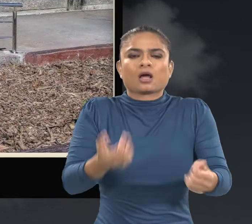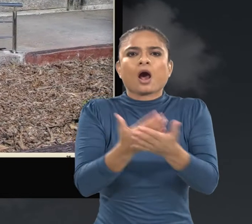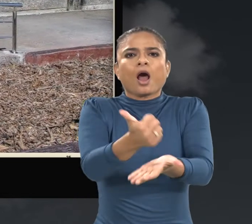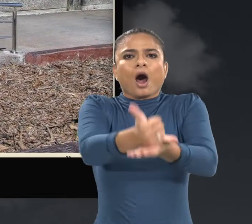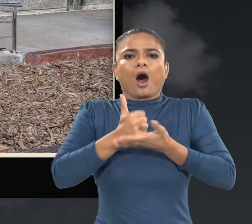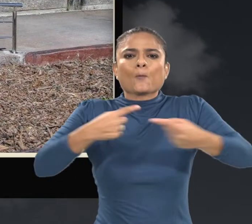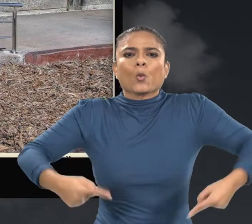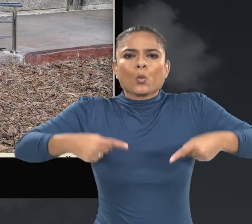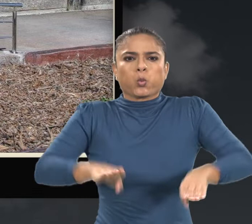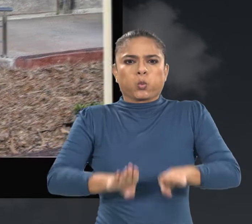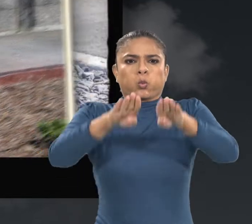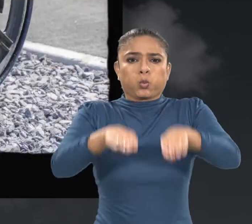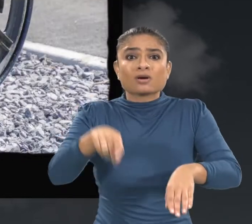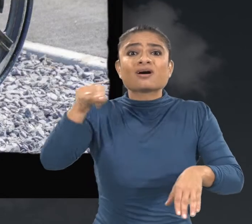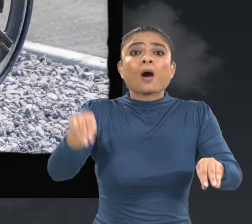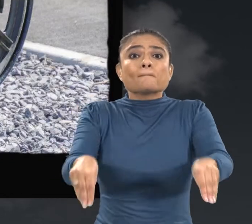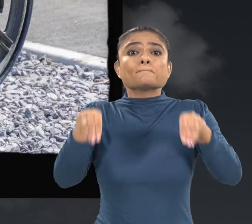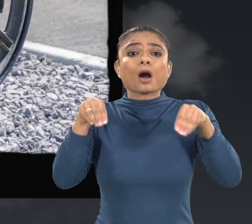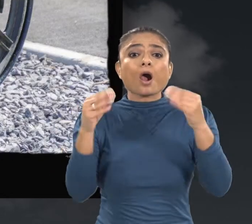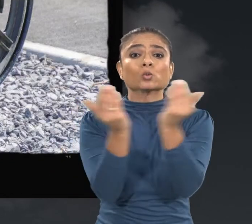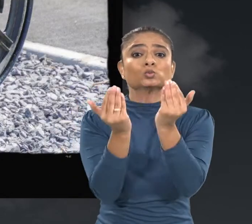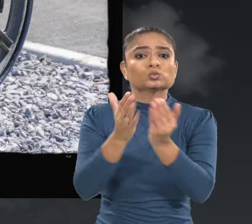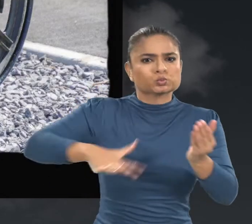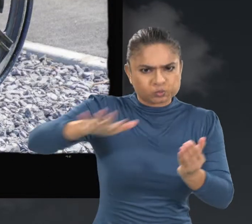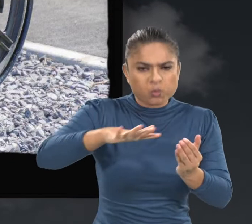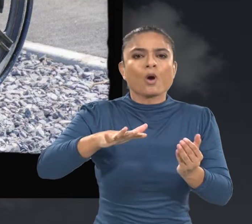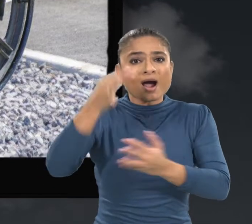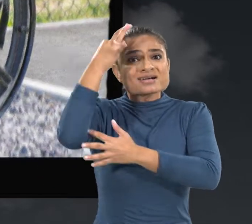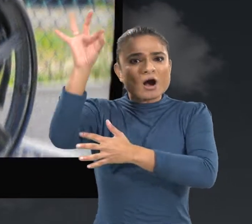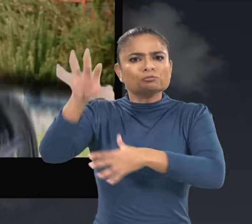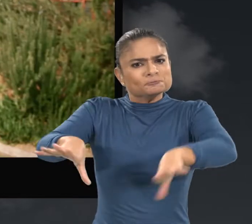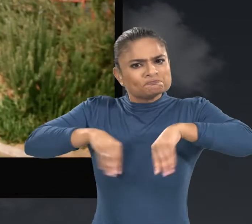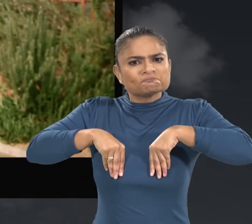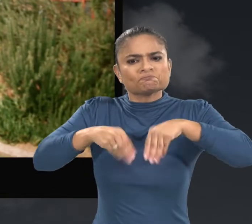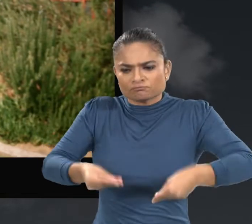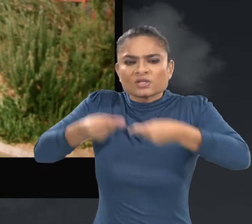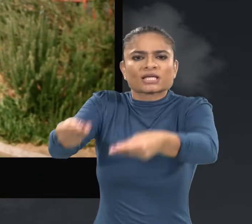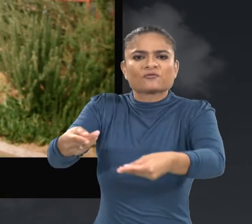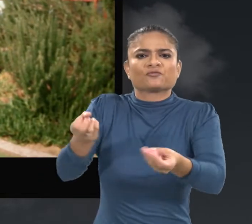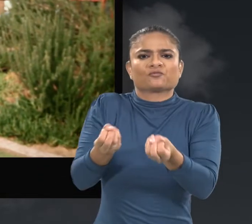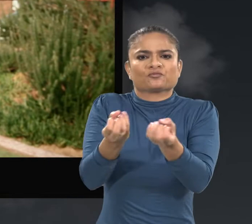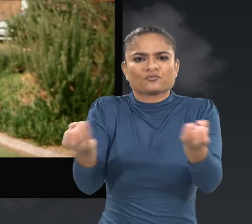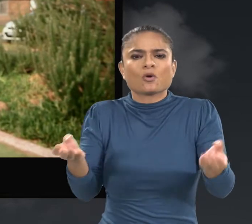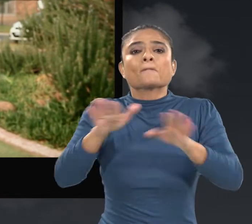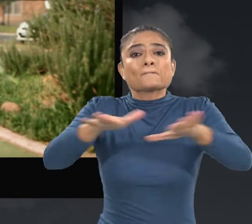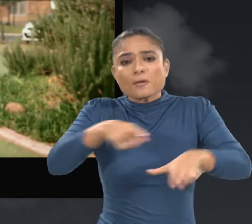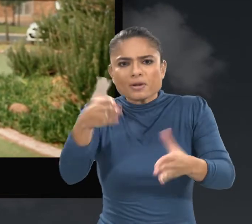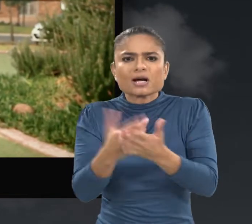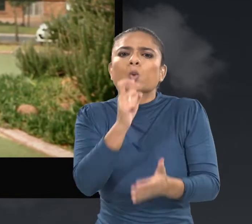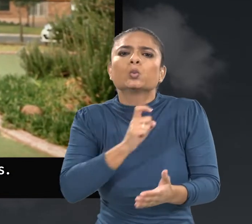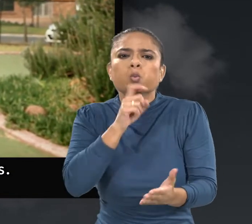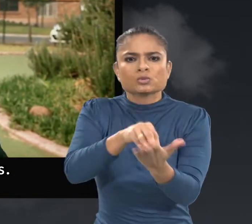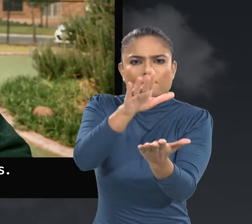Die Parelskool se fisioterapeute het hulle ook bereid gemaak. So enige persoon kan hiernatoe kom en vir die Parelskool vra om